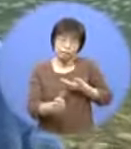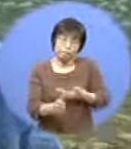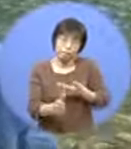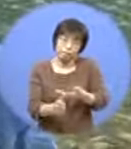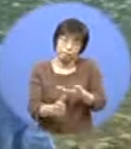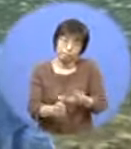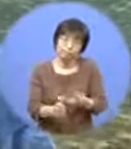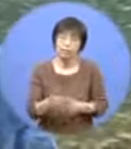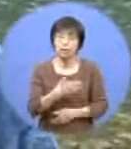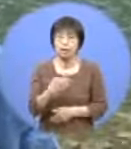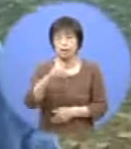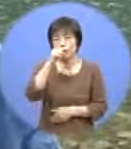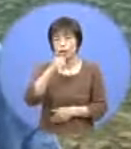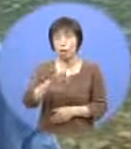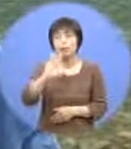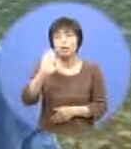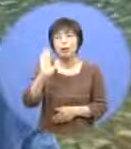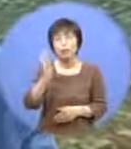ども、なんとかまあ